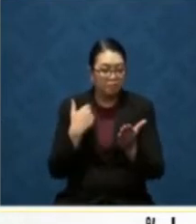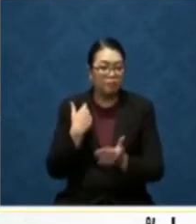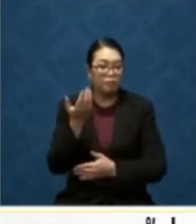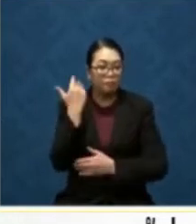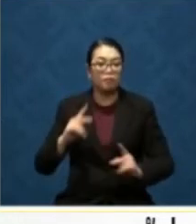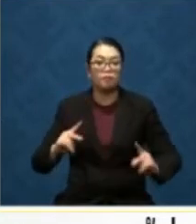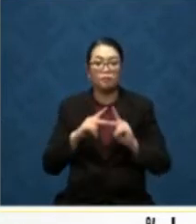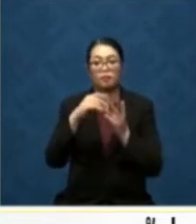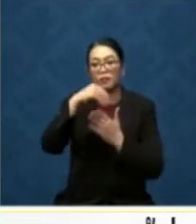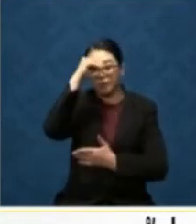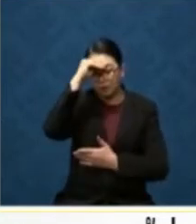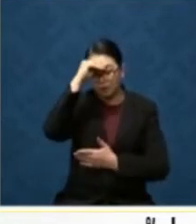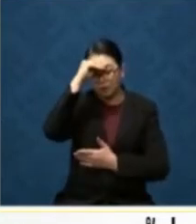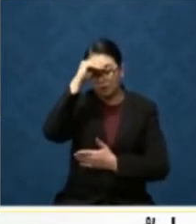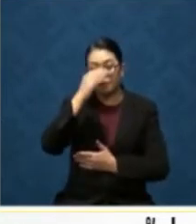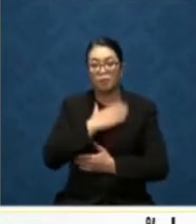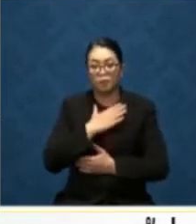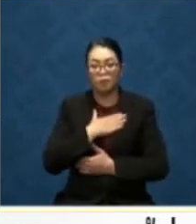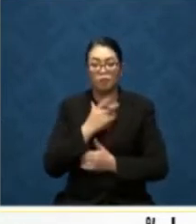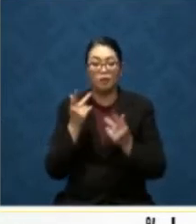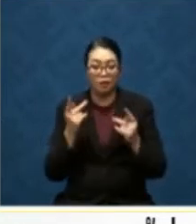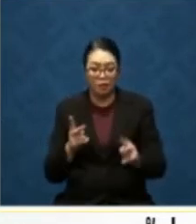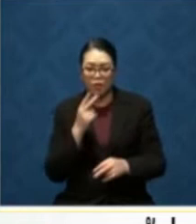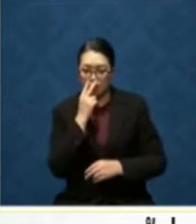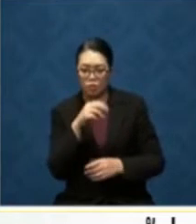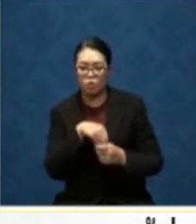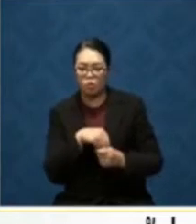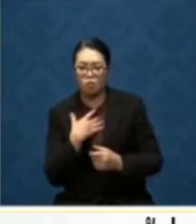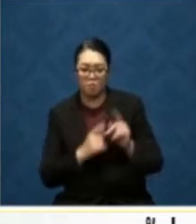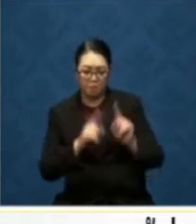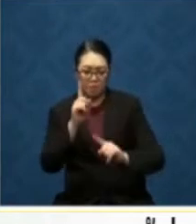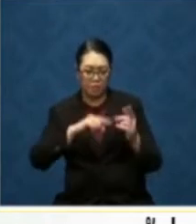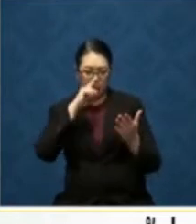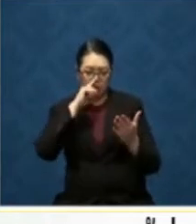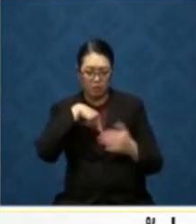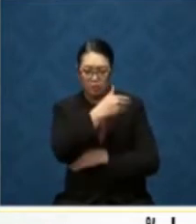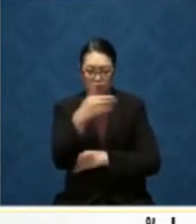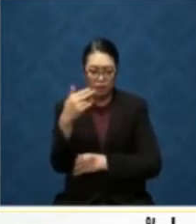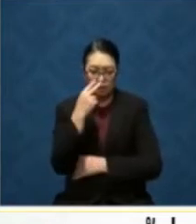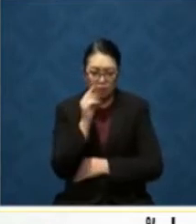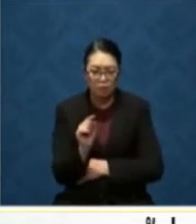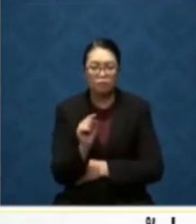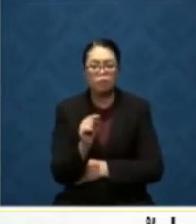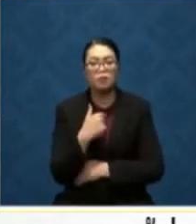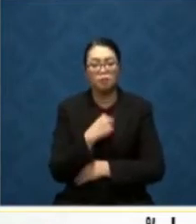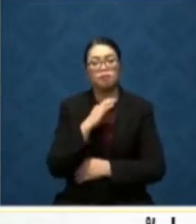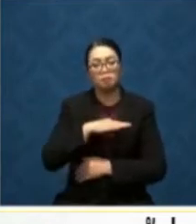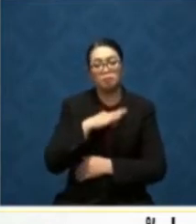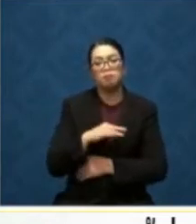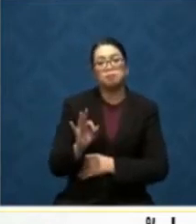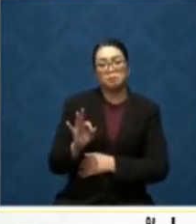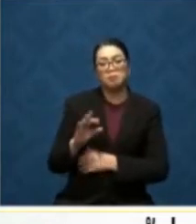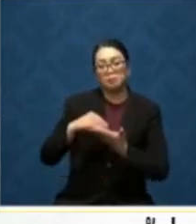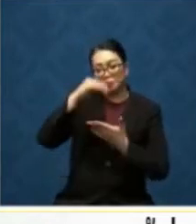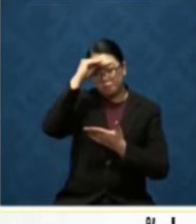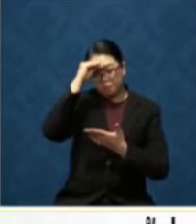ในไนาที่ผมเคยไปอ abges undergraduate วาการผมมคว